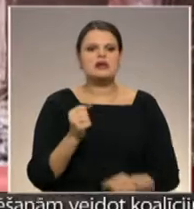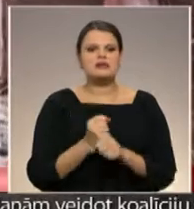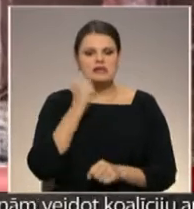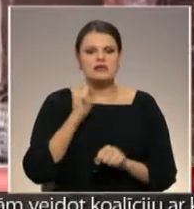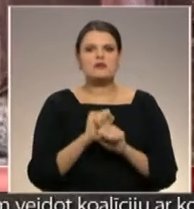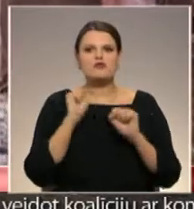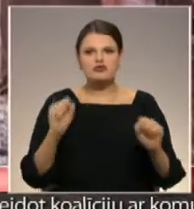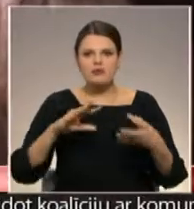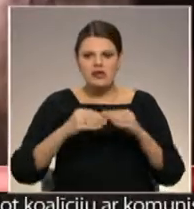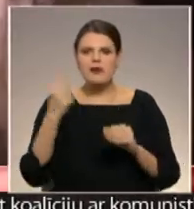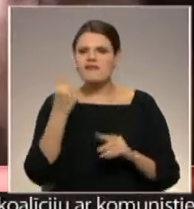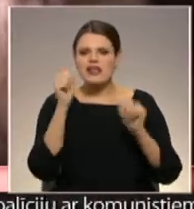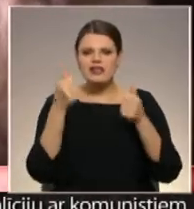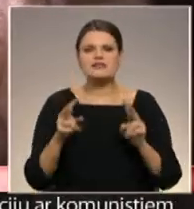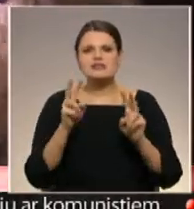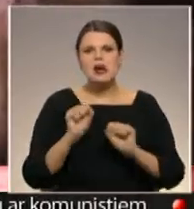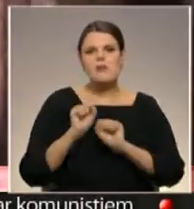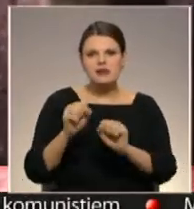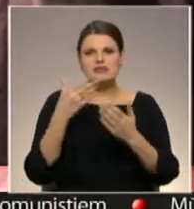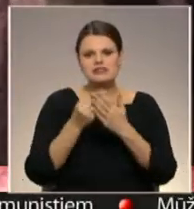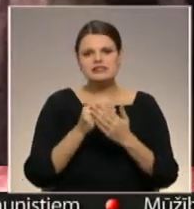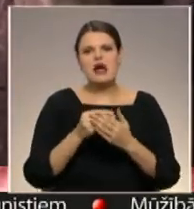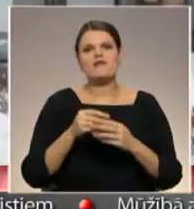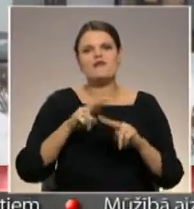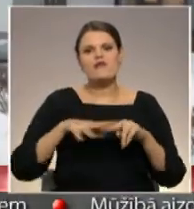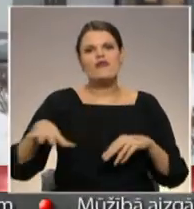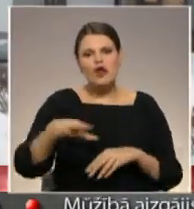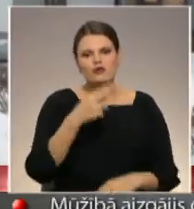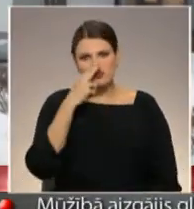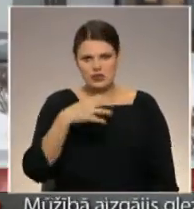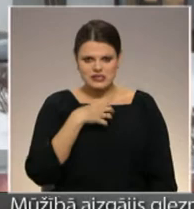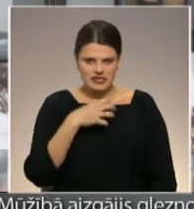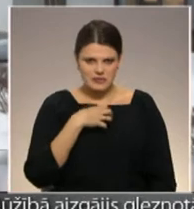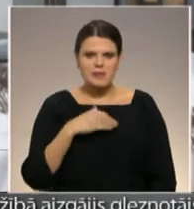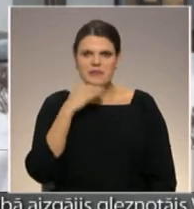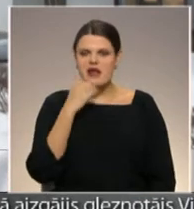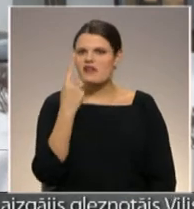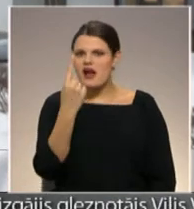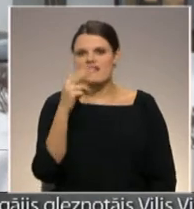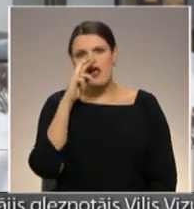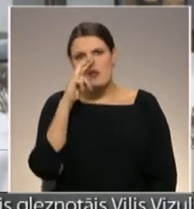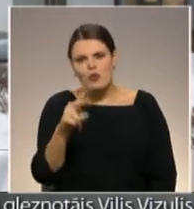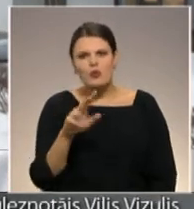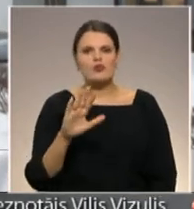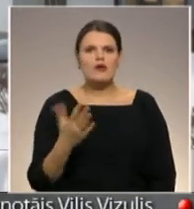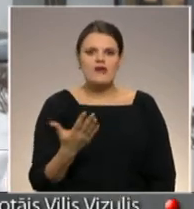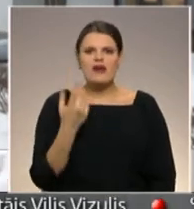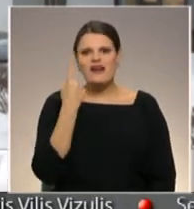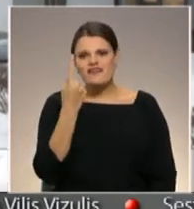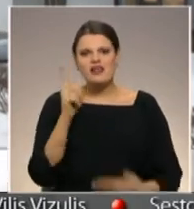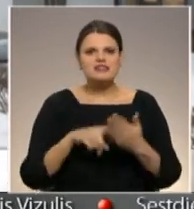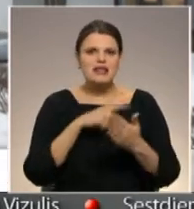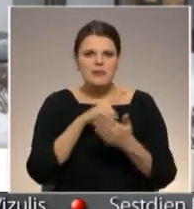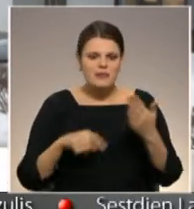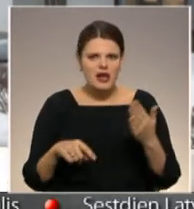ievērošana ir vienīgais veids, kā pasargāt savas novietnes no slimības. Pietiek ar vienu kļūdu vai ar vienu